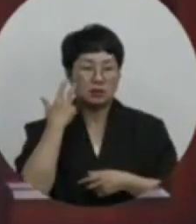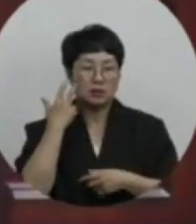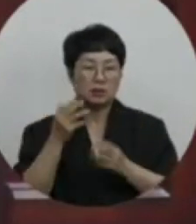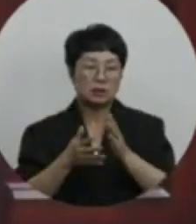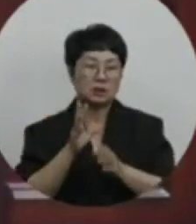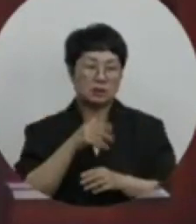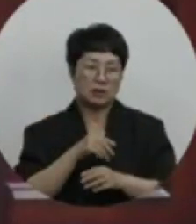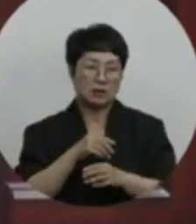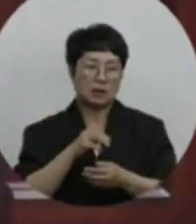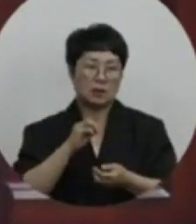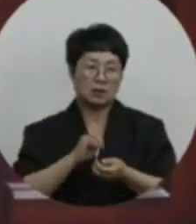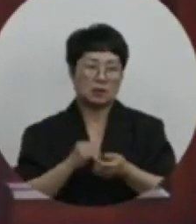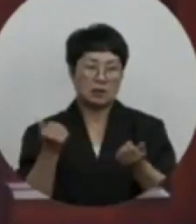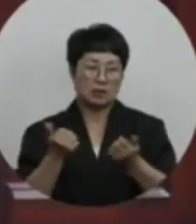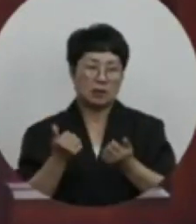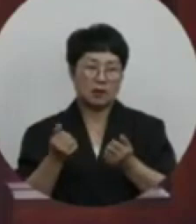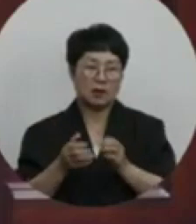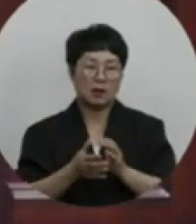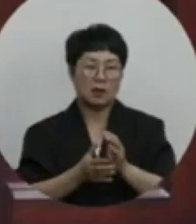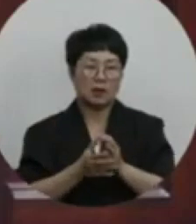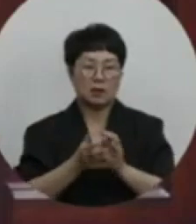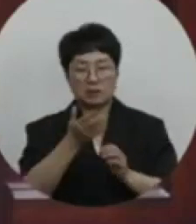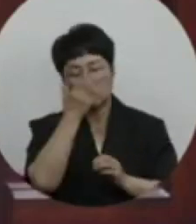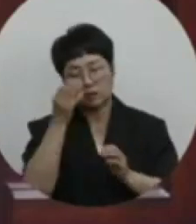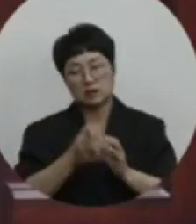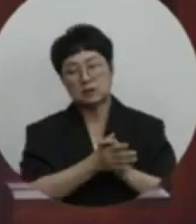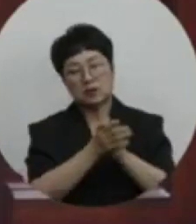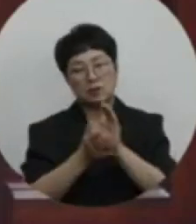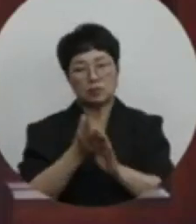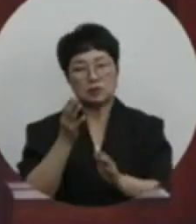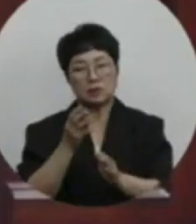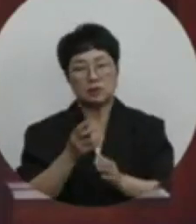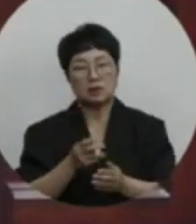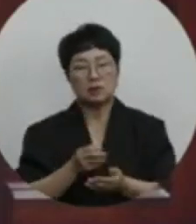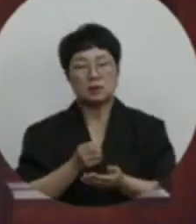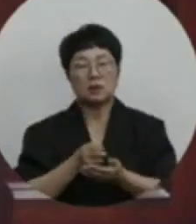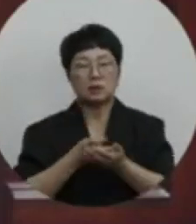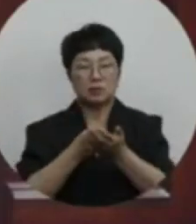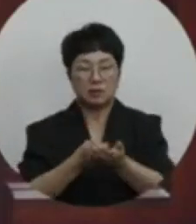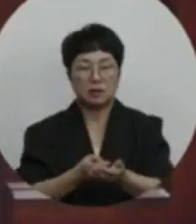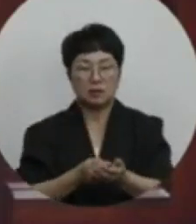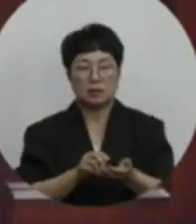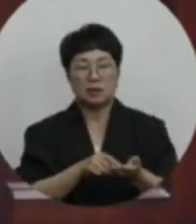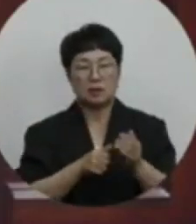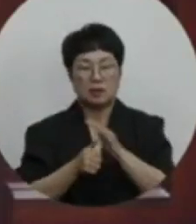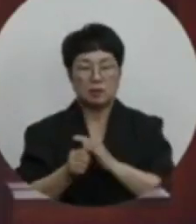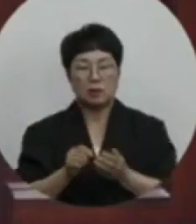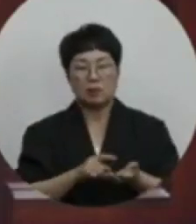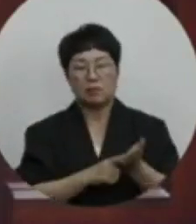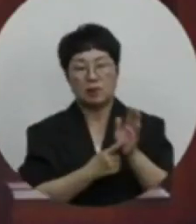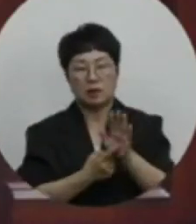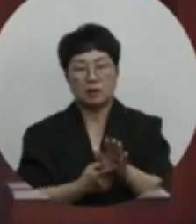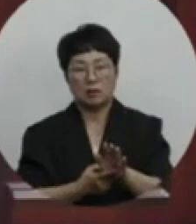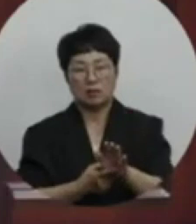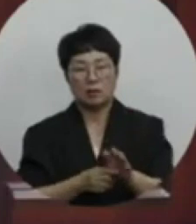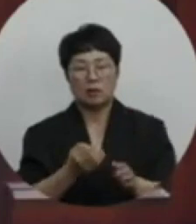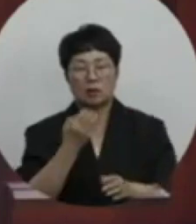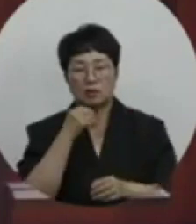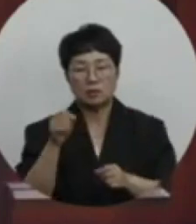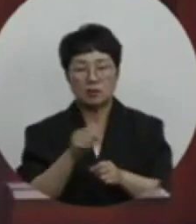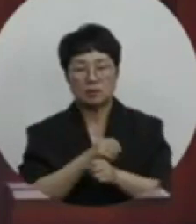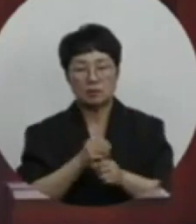정례회에 청년 친화도시 조성에 관한 조례안을 대표 발의하였습니다. 현재 서울특별시를